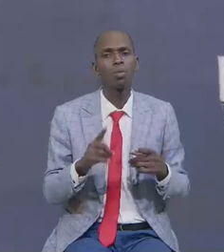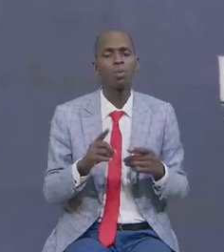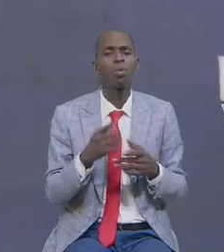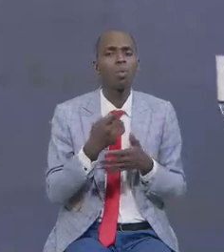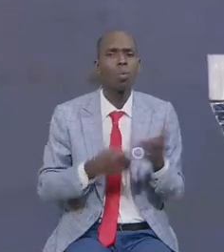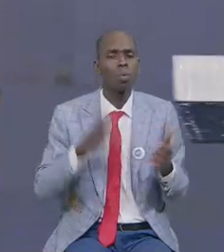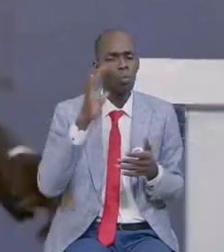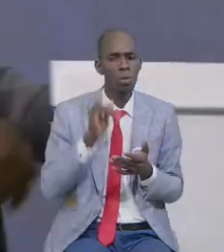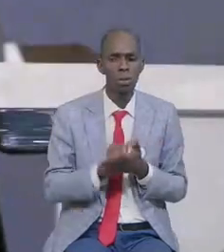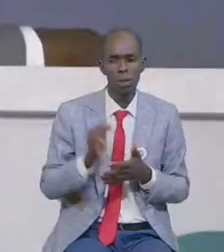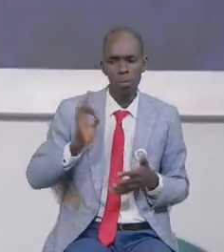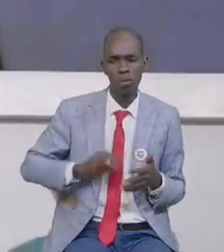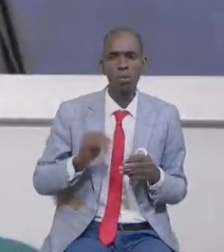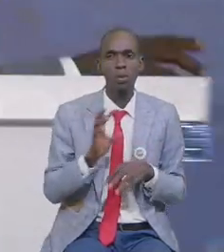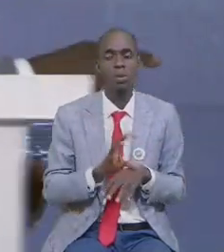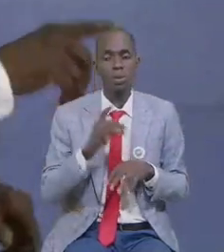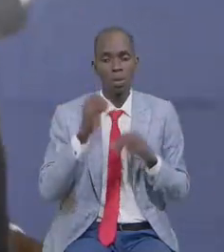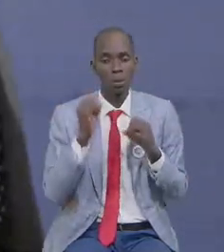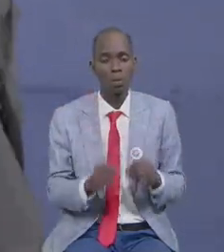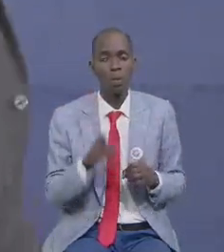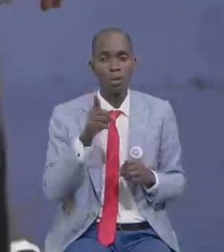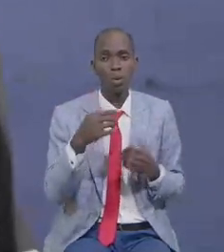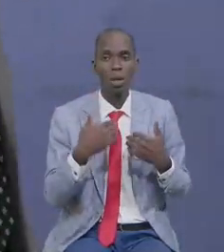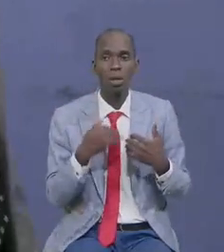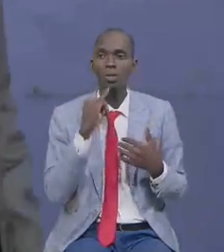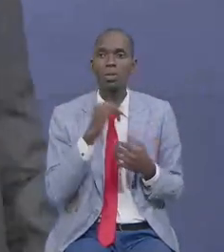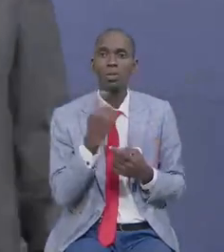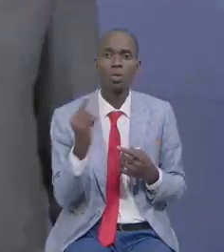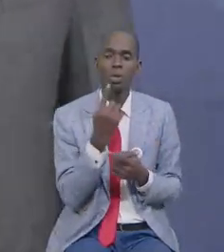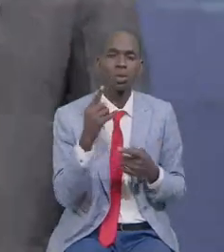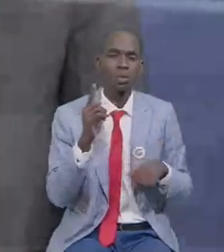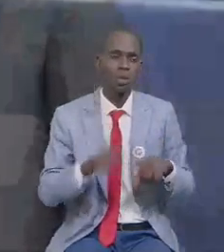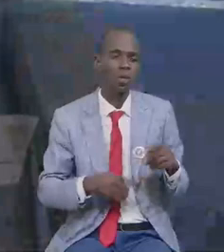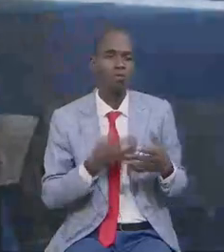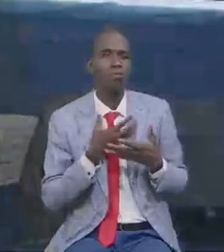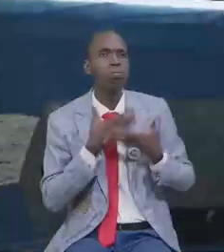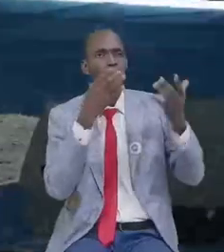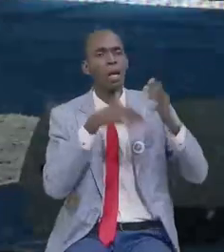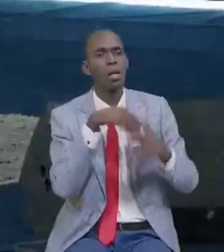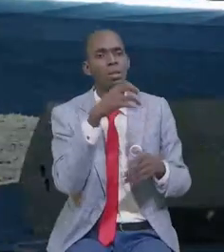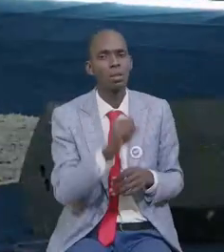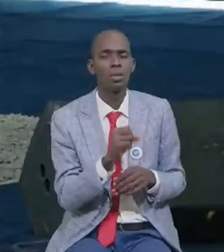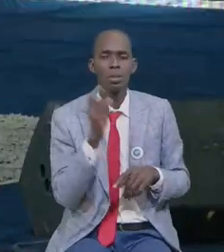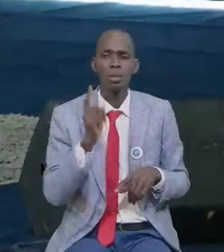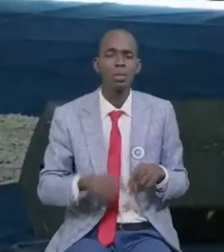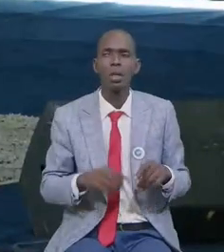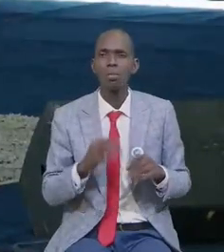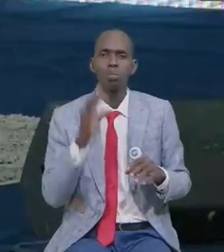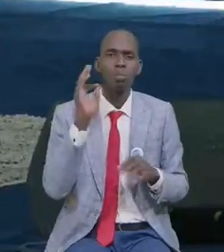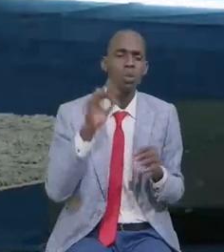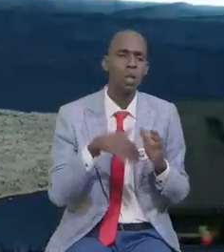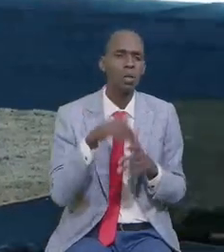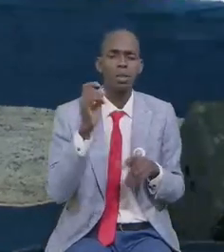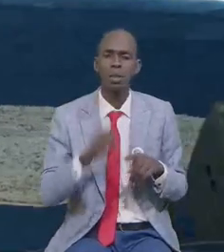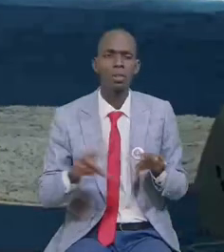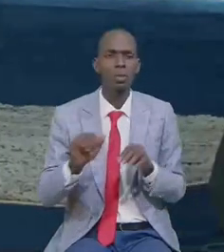bénéficie l'église? La puissance que tu as, c'est quand tu ne peux pas crier au dehors. Tu ne peux pas crier au dehors. Tu ne peux rien faire au